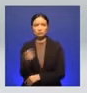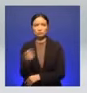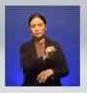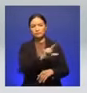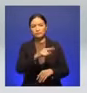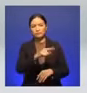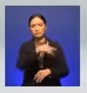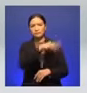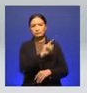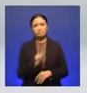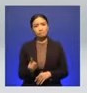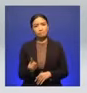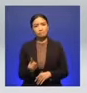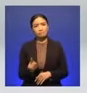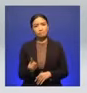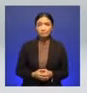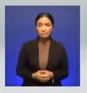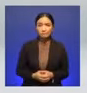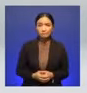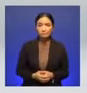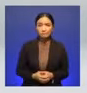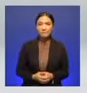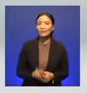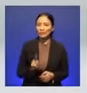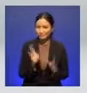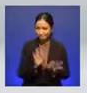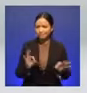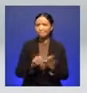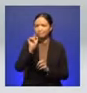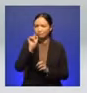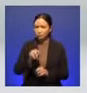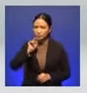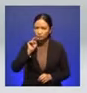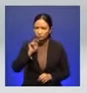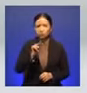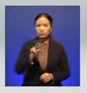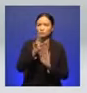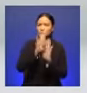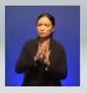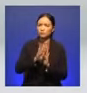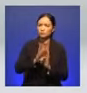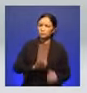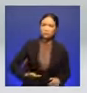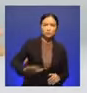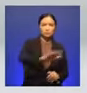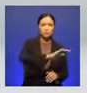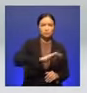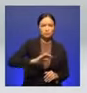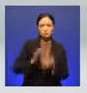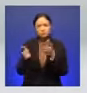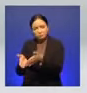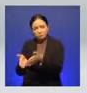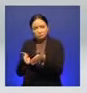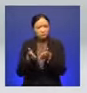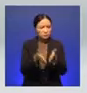นะครับเพราะฉะนั้นมันก็จึงเป็นลักษณะที่เราจำเป็นจะต้องมองภาพทั้งระบบไม่ใช่มองเฉพาะส่วนใดส่วนหนึ่งเช่นการเสียภาษีแบบ